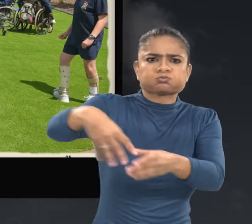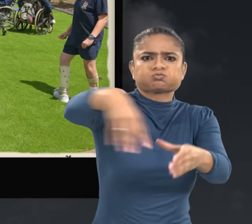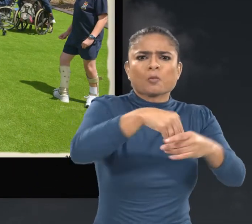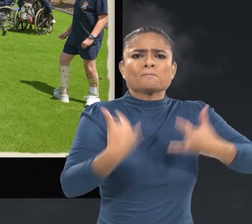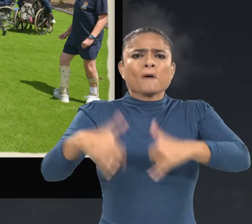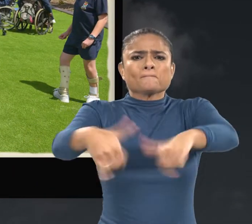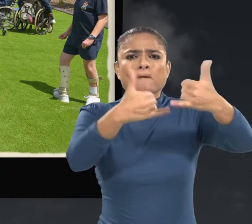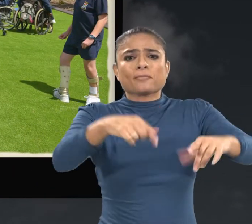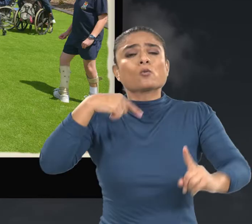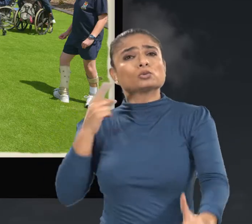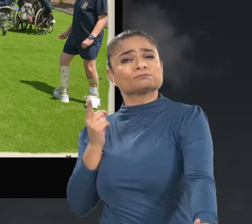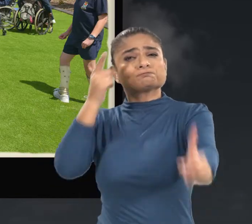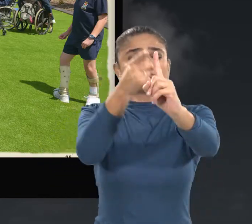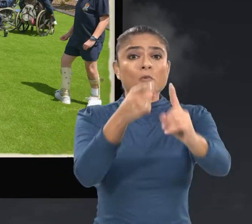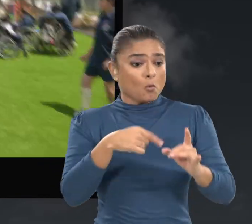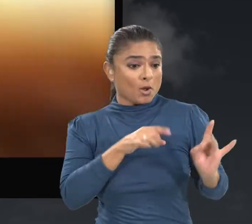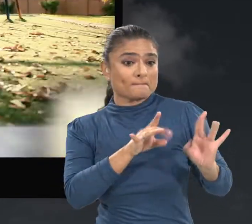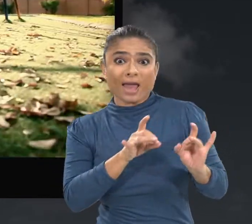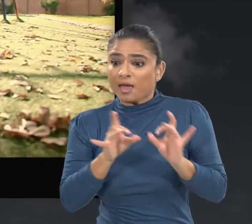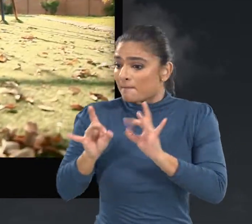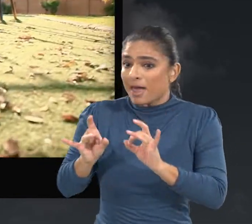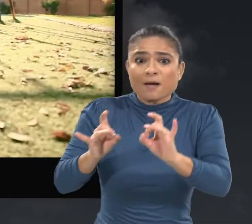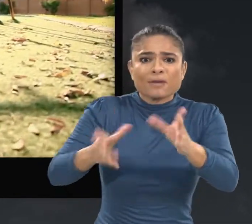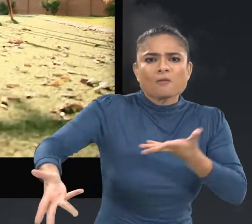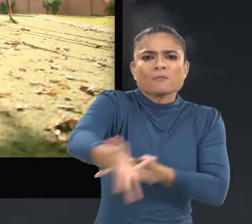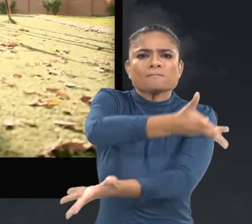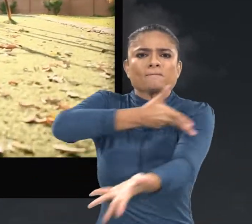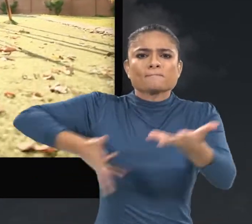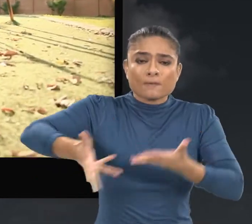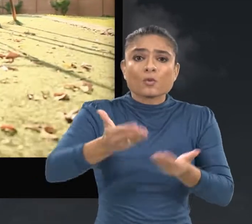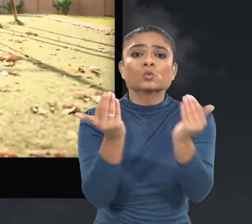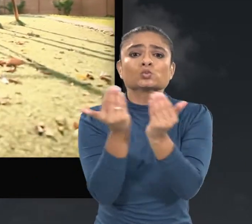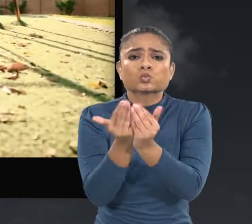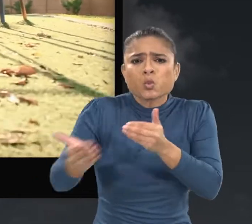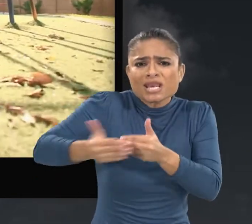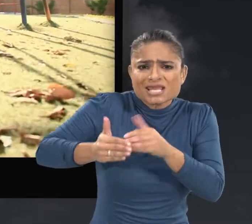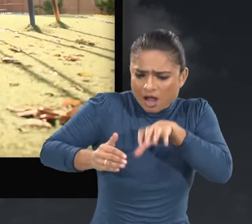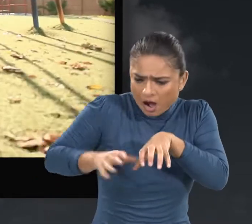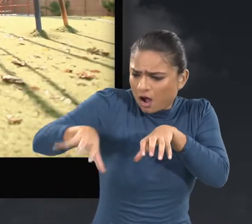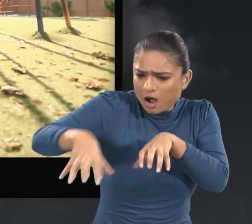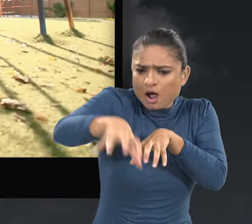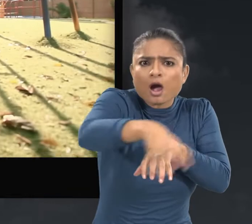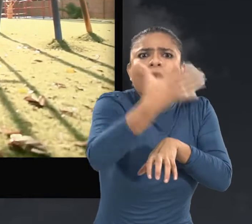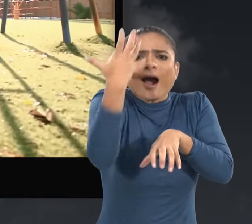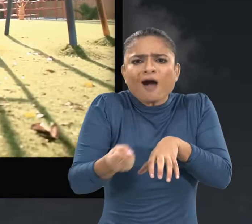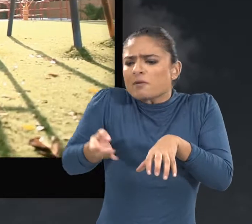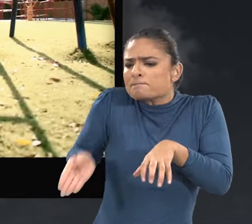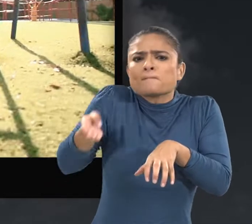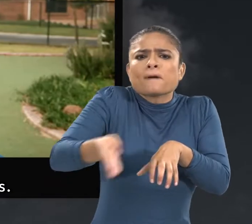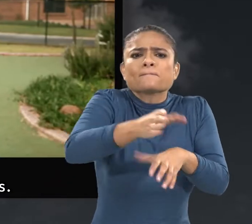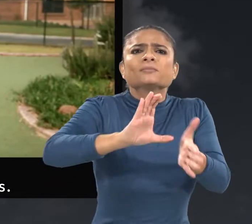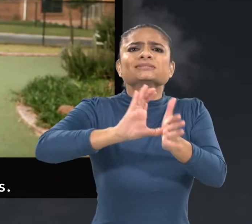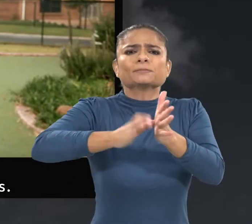speel. Die visie vir parke is dat ons hierdie konsep gaan uitrol na ander skole toe wat ook gestremde kinders wat in hulle skool